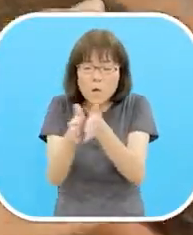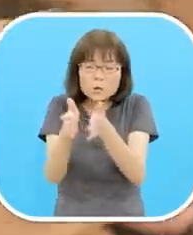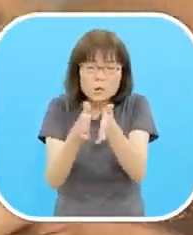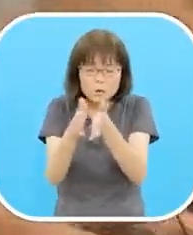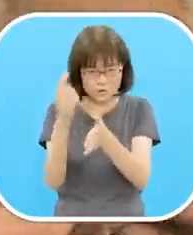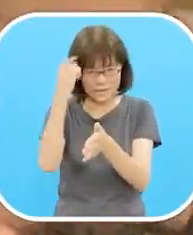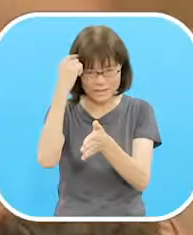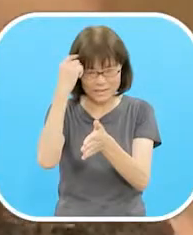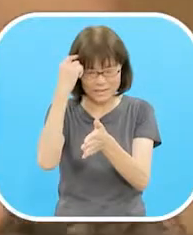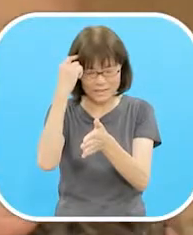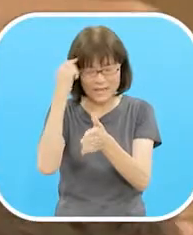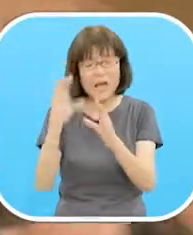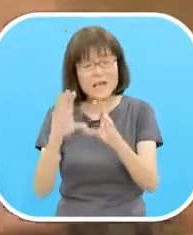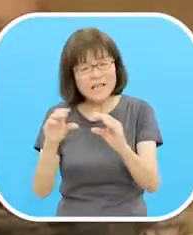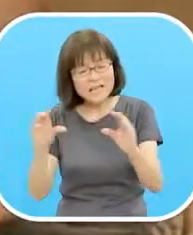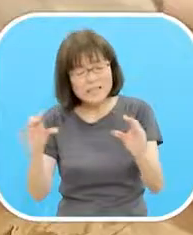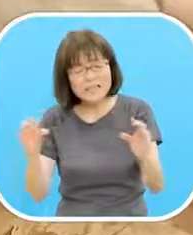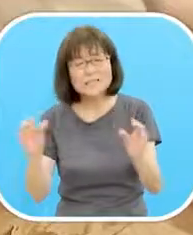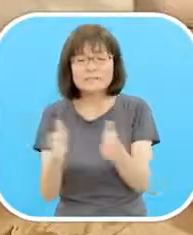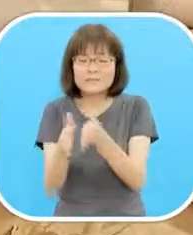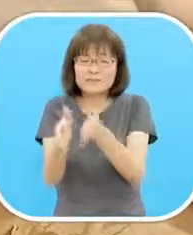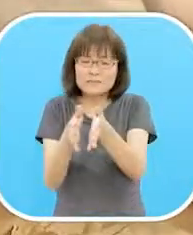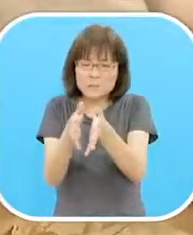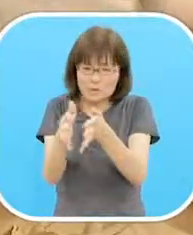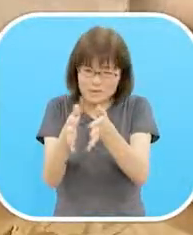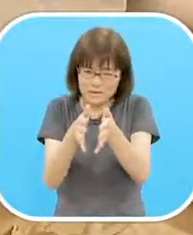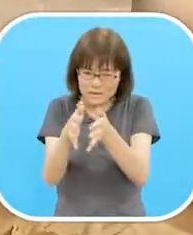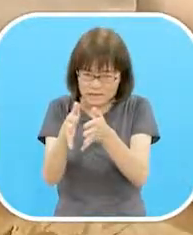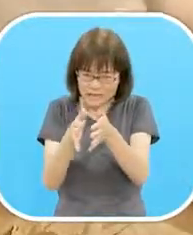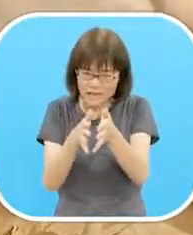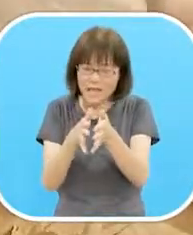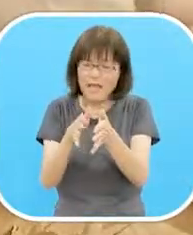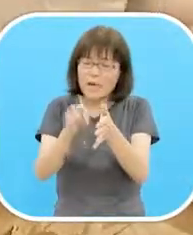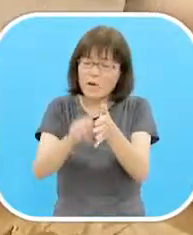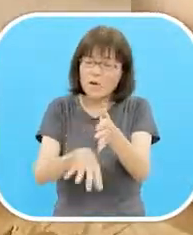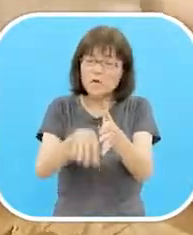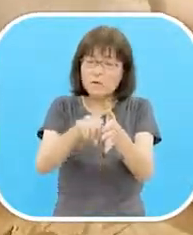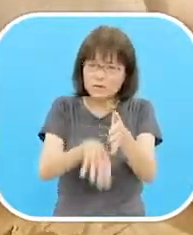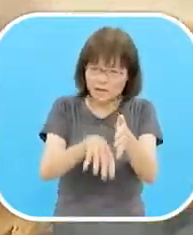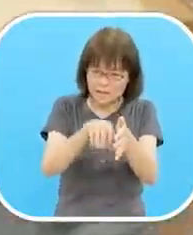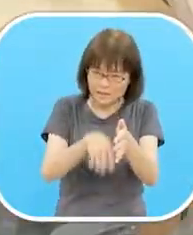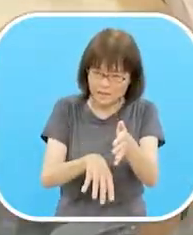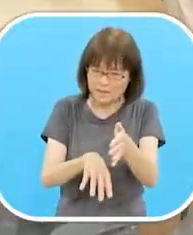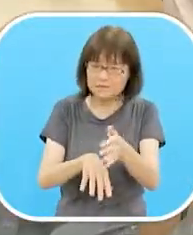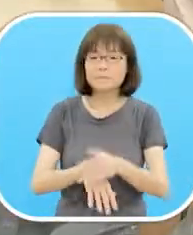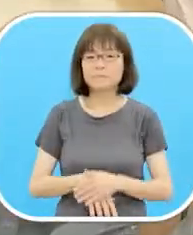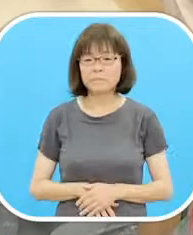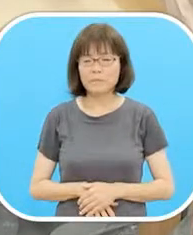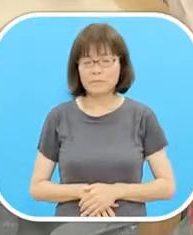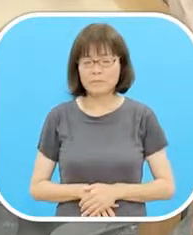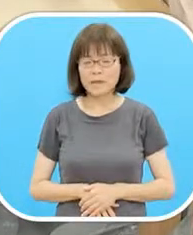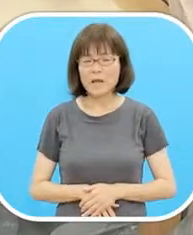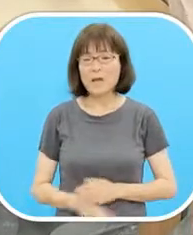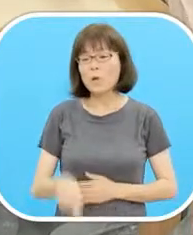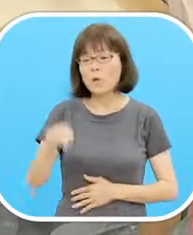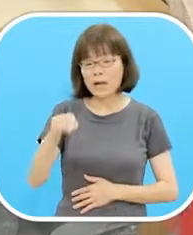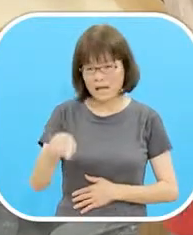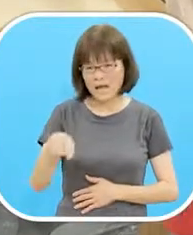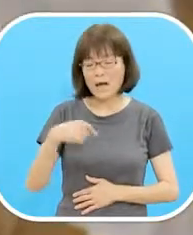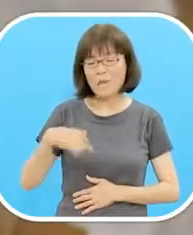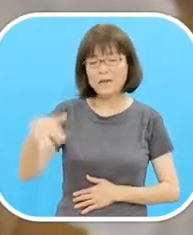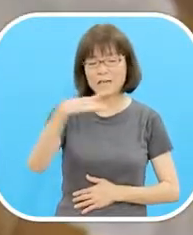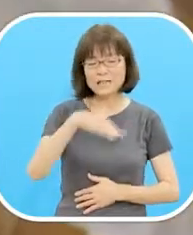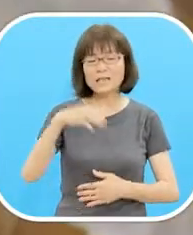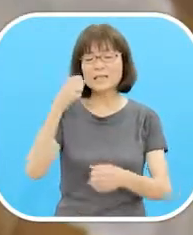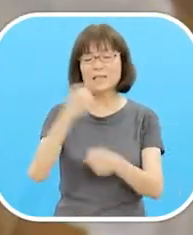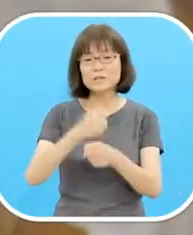ような、 は い、優しい揉み方で振り落としていくんですね。 はい、小島さん、 はい、 こちらが